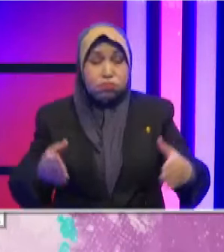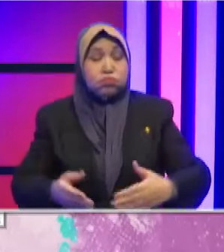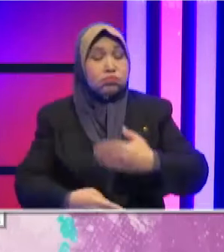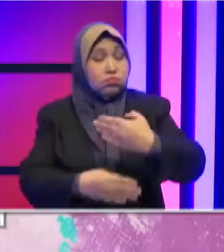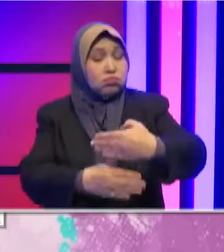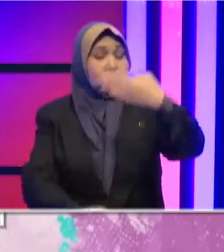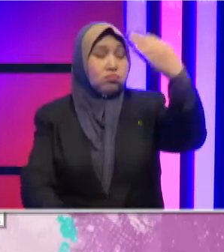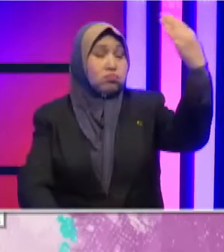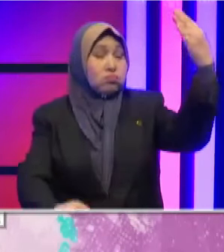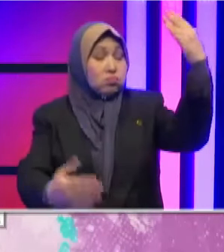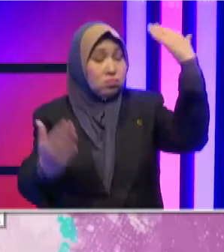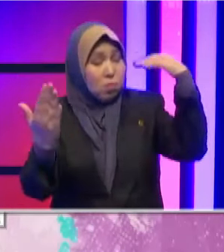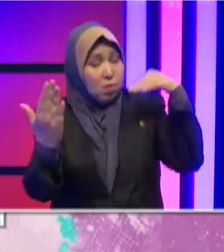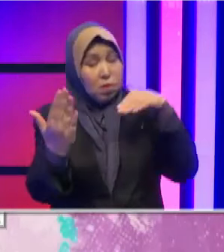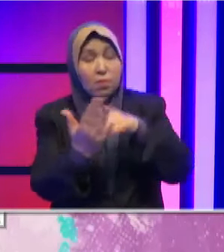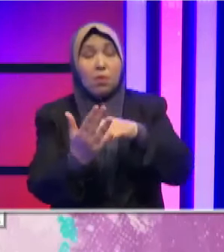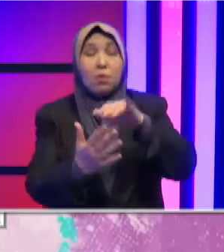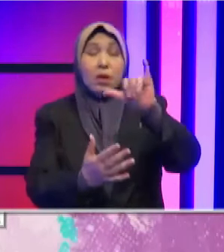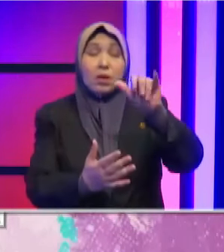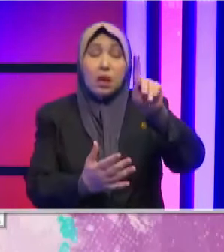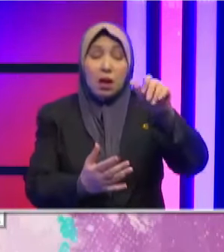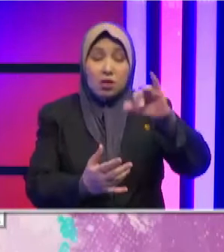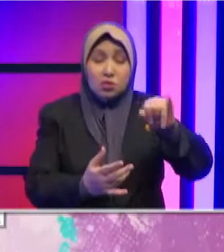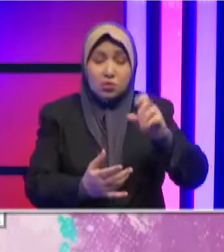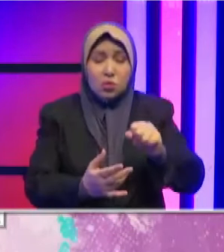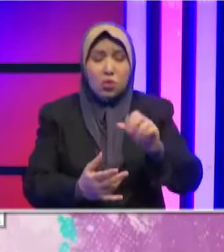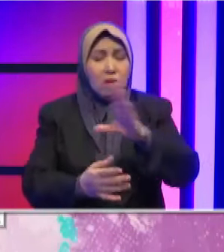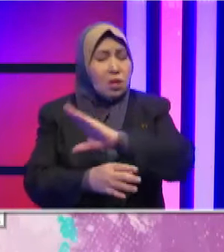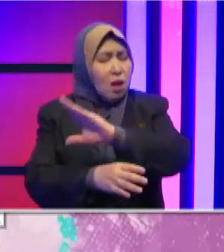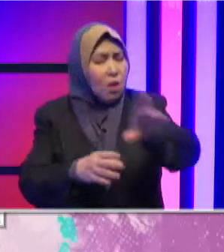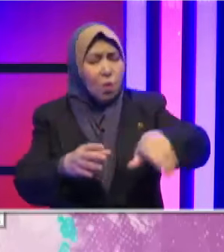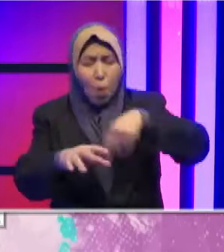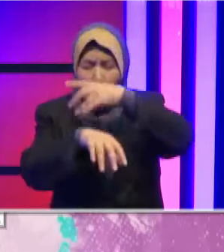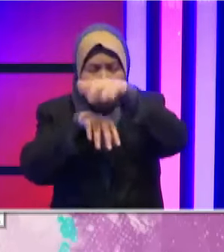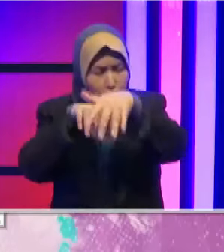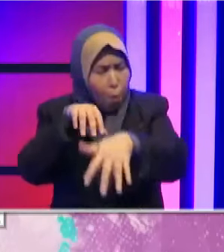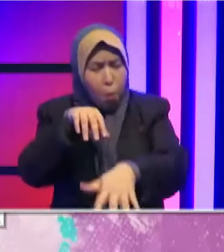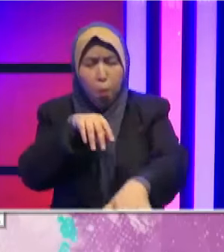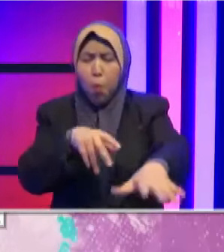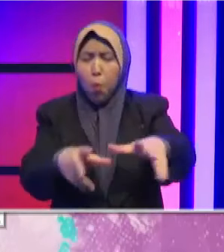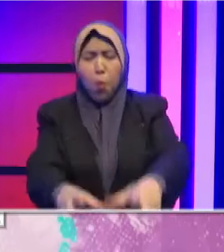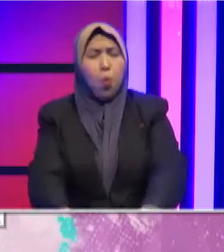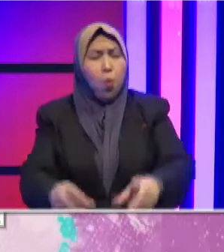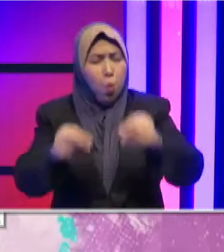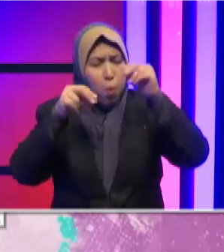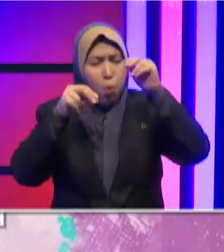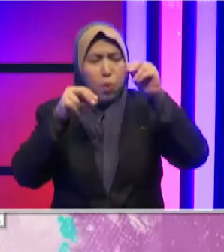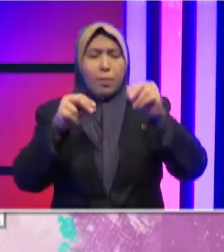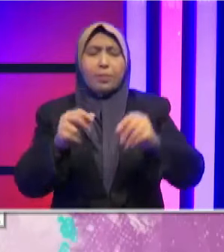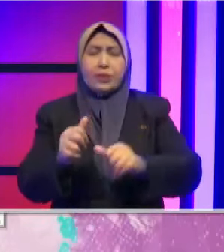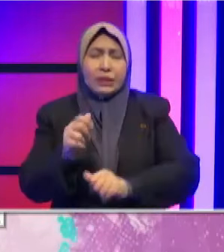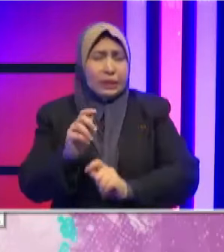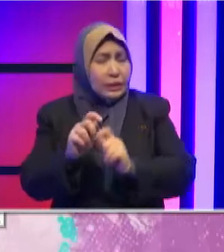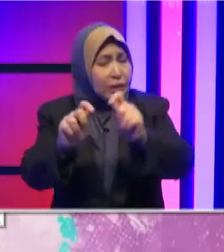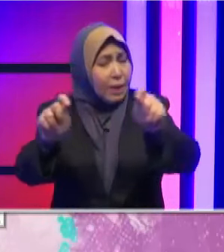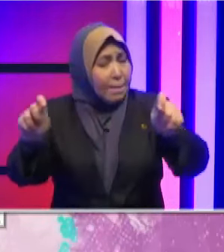zuwa umum minkulli hazazi ya